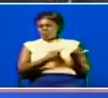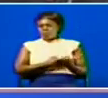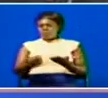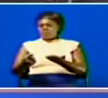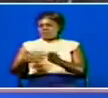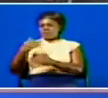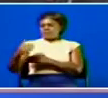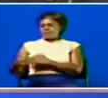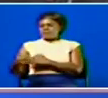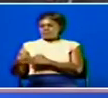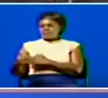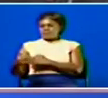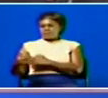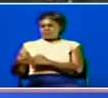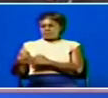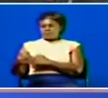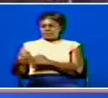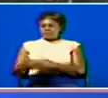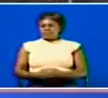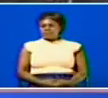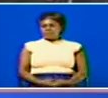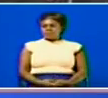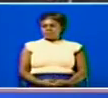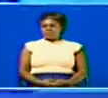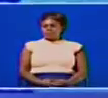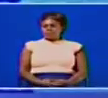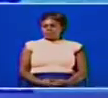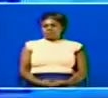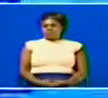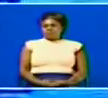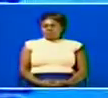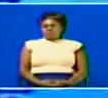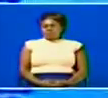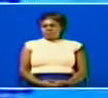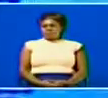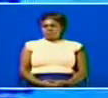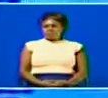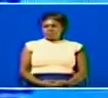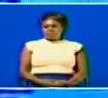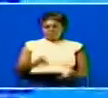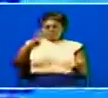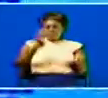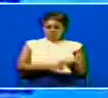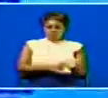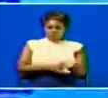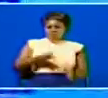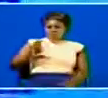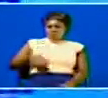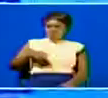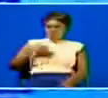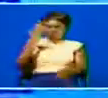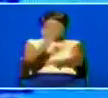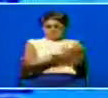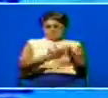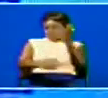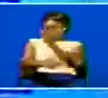Hamza Yusuf, KTN News. Tuelekee kaunti ya Migori sasa, ambapo mwanamke aliyekatwa mikono